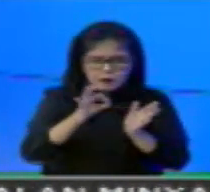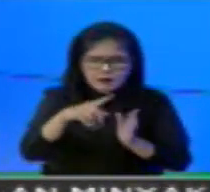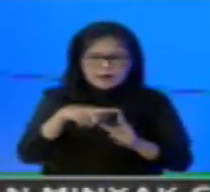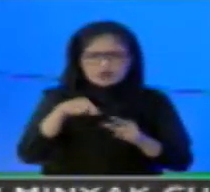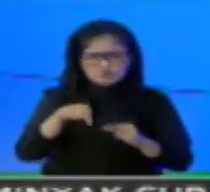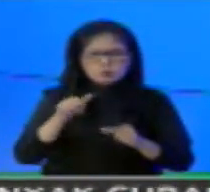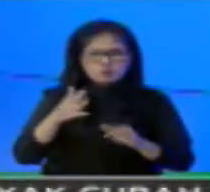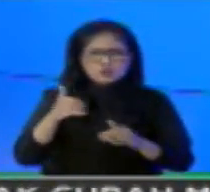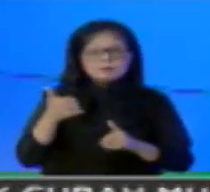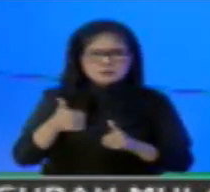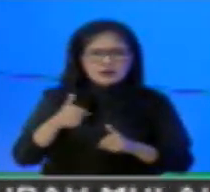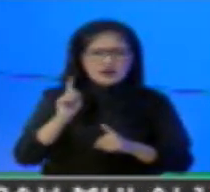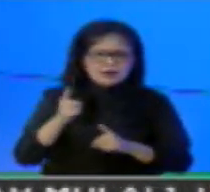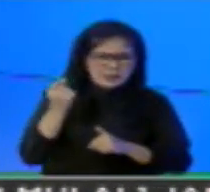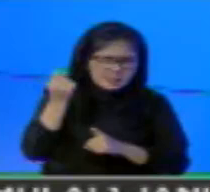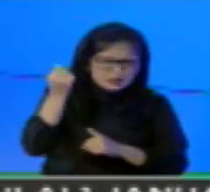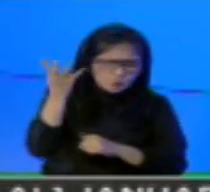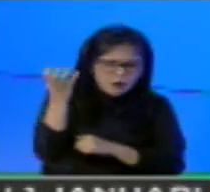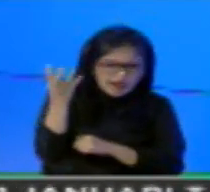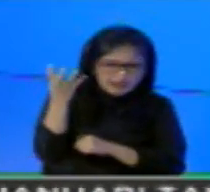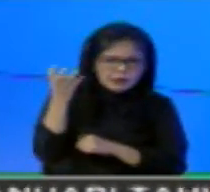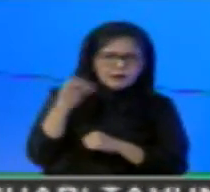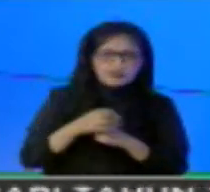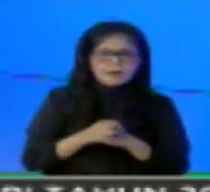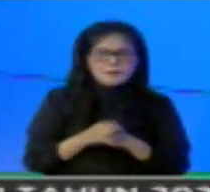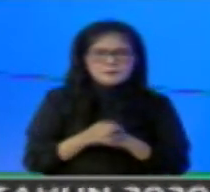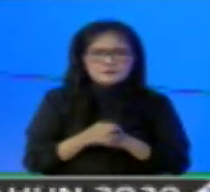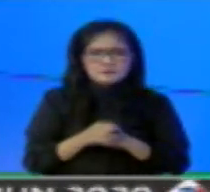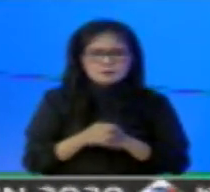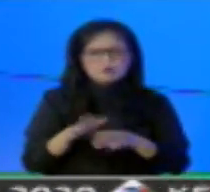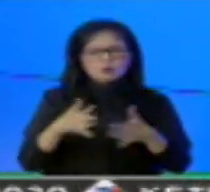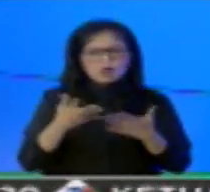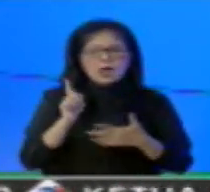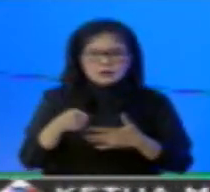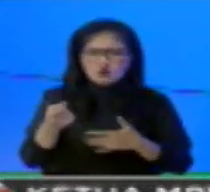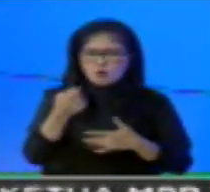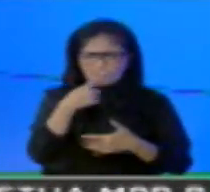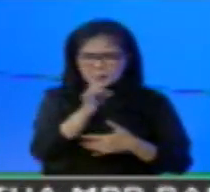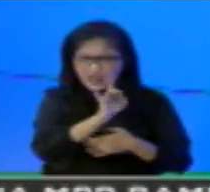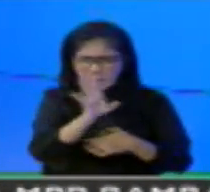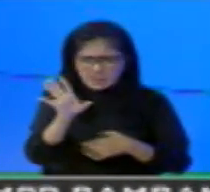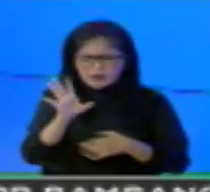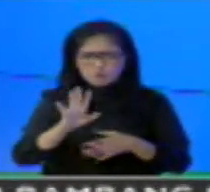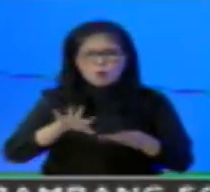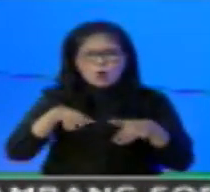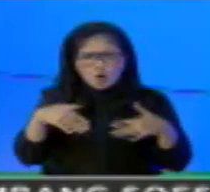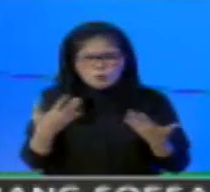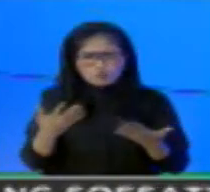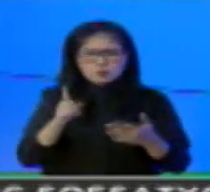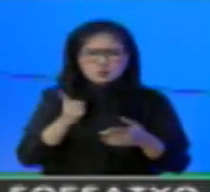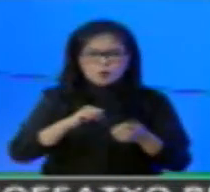menyebabkan kanker peredaran. Jadi obat lain juga kemungkinan ada, ya, meskipun